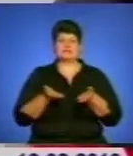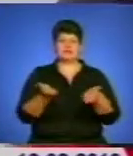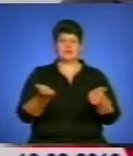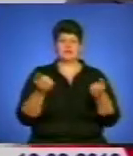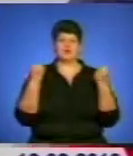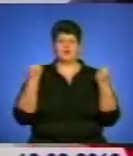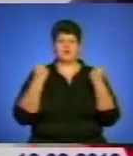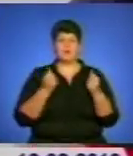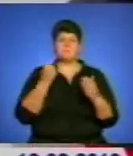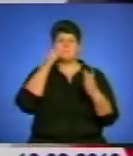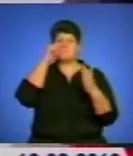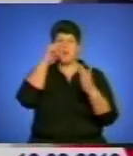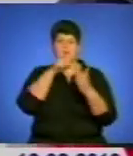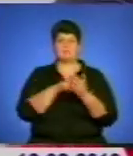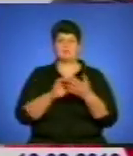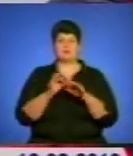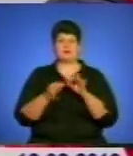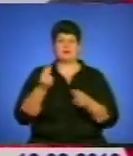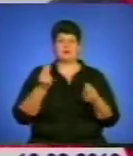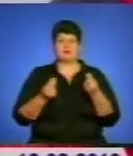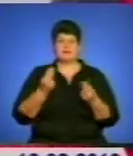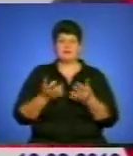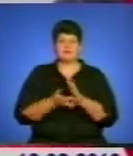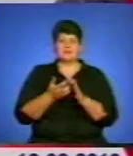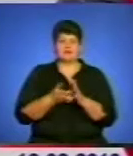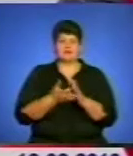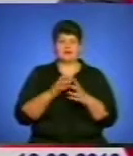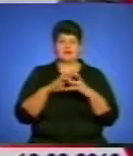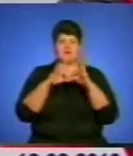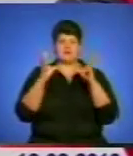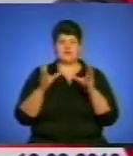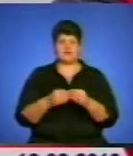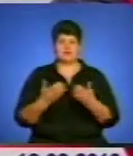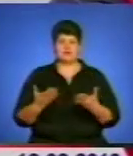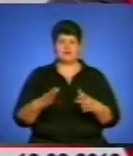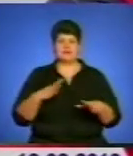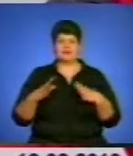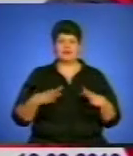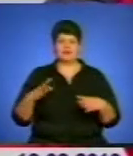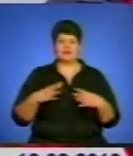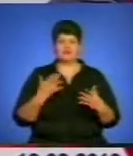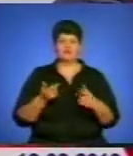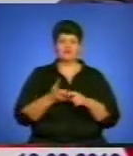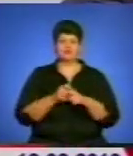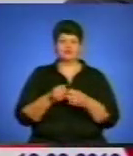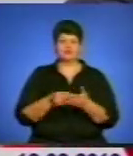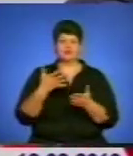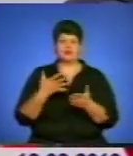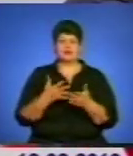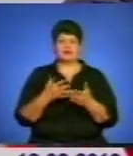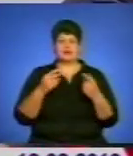вроді попадаємо на Олімпійські ігри, а в нас не вистачає об'єму тренувань, розумієте? Тому що то дуже дорого. Якщо Германія має 5